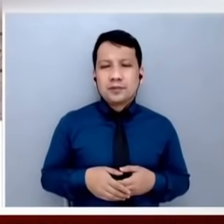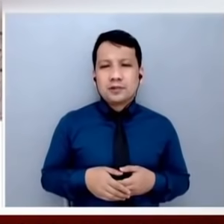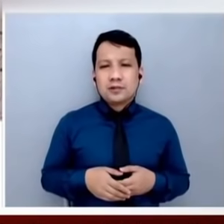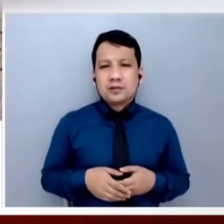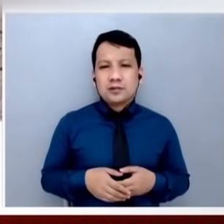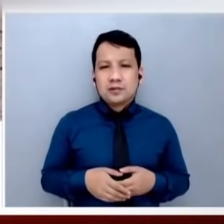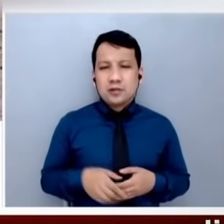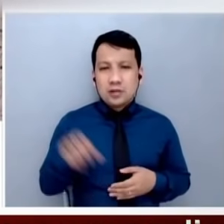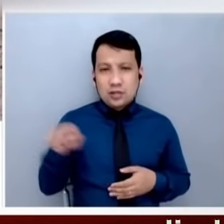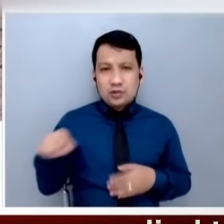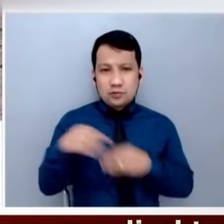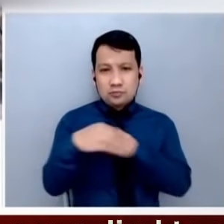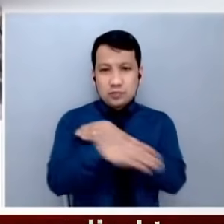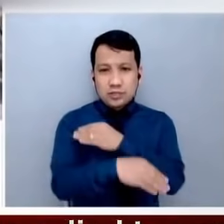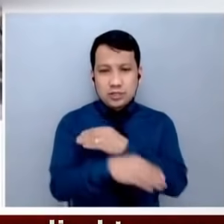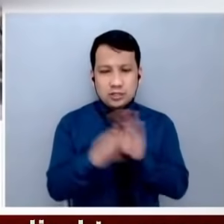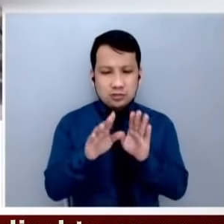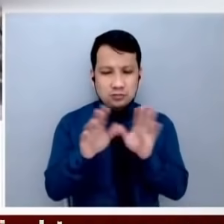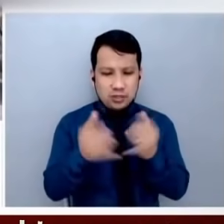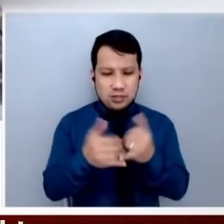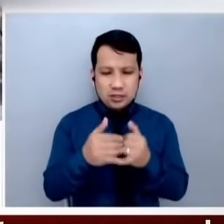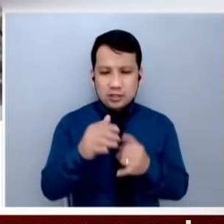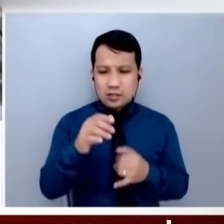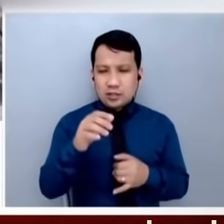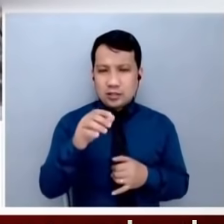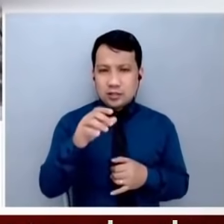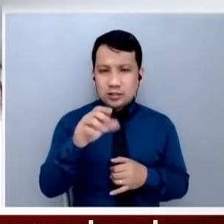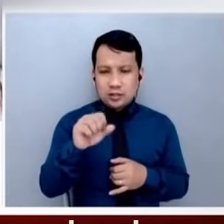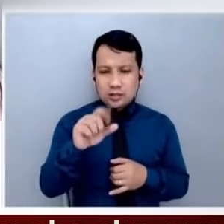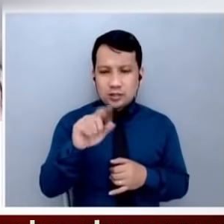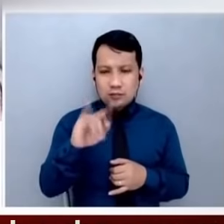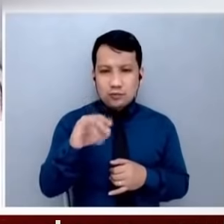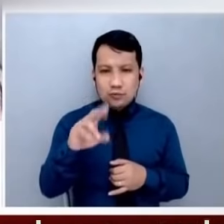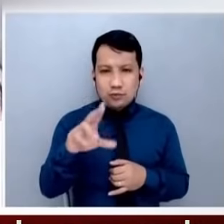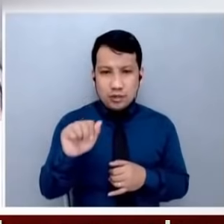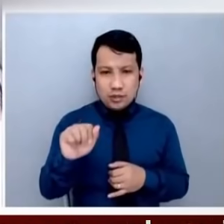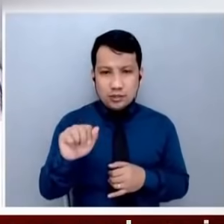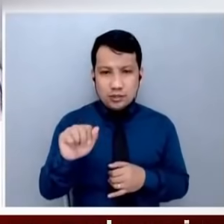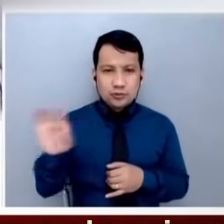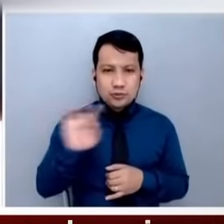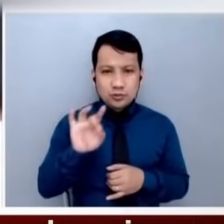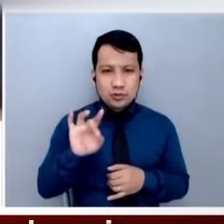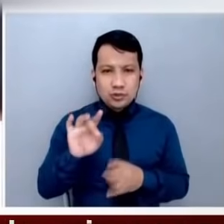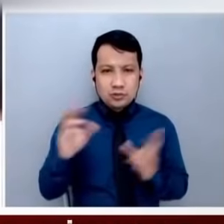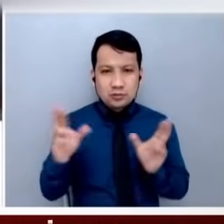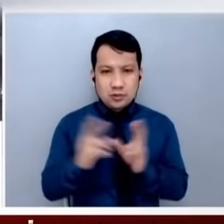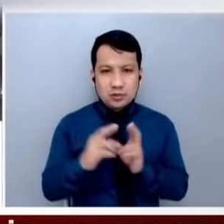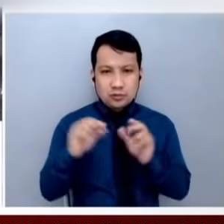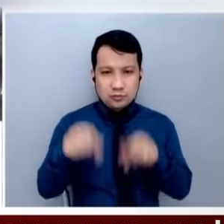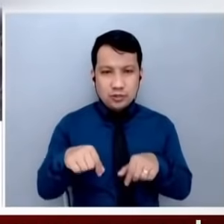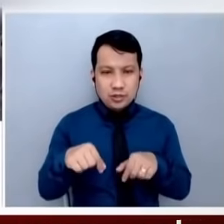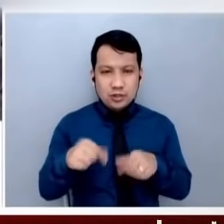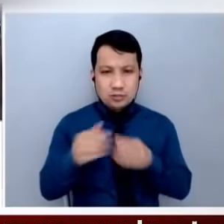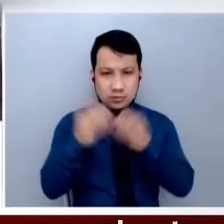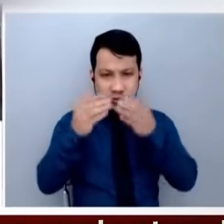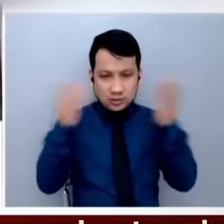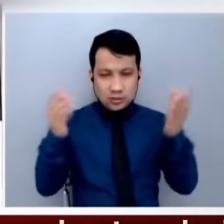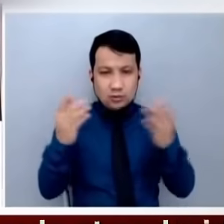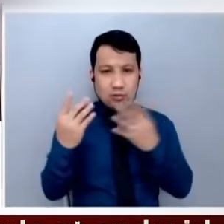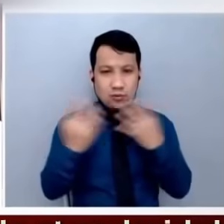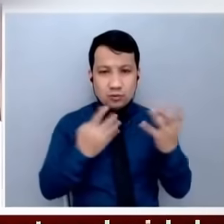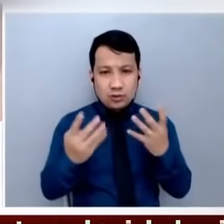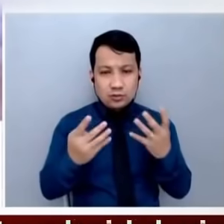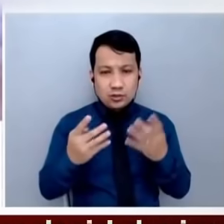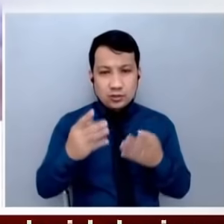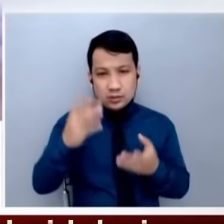Sa beach na ito sa barangay na Tipuan na Sugbo, Batangas, pinili ng pamilya Suarez ang mag-reunion para ipagdiwang ang kaarawan ng isang